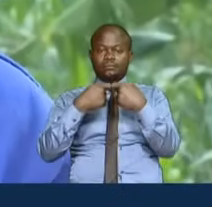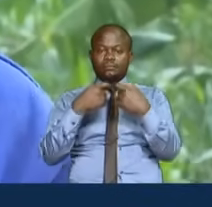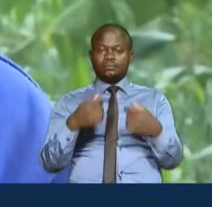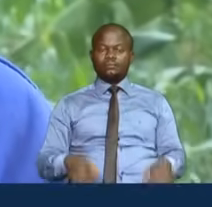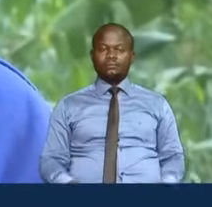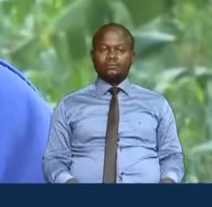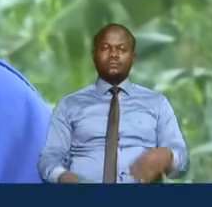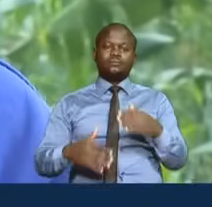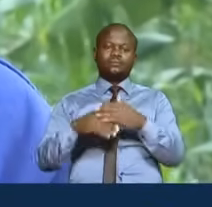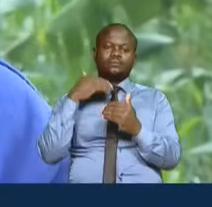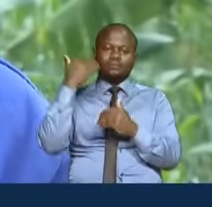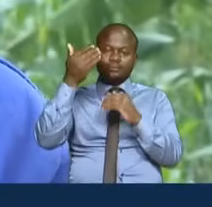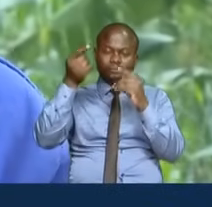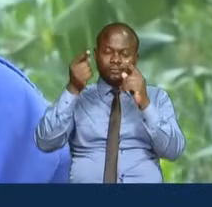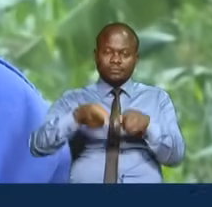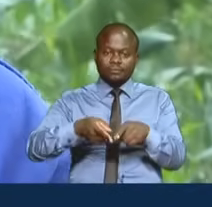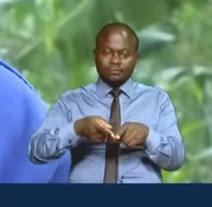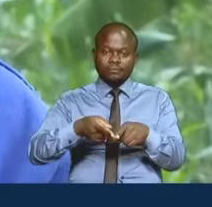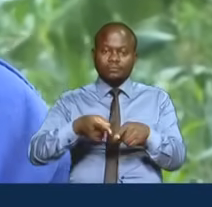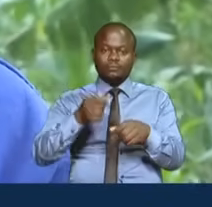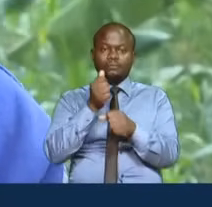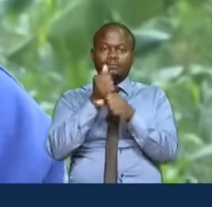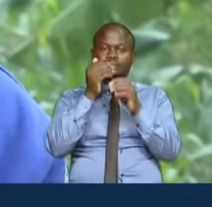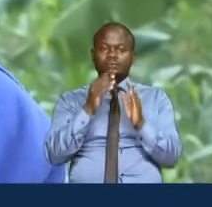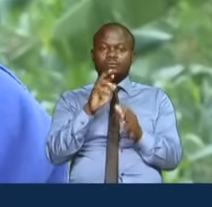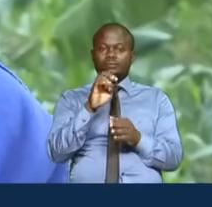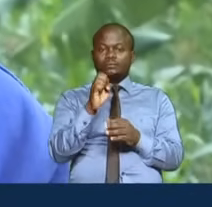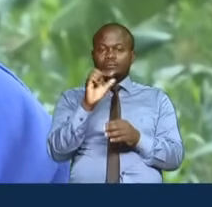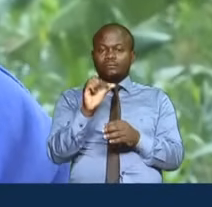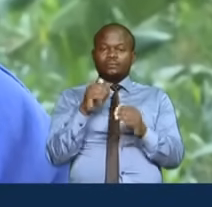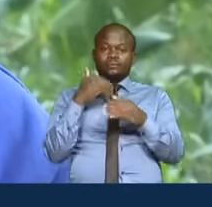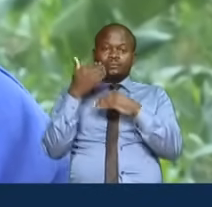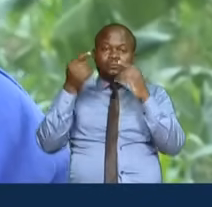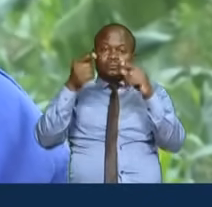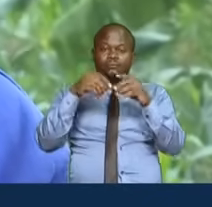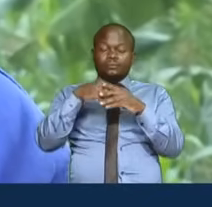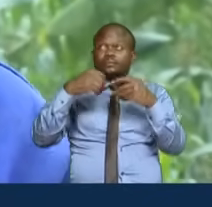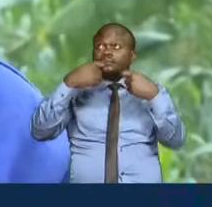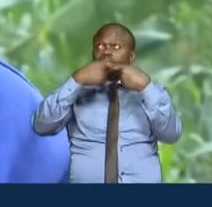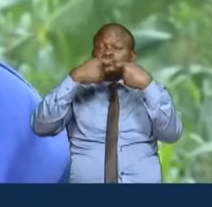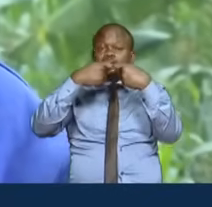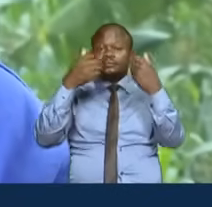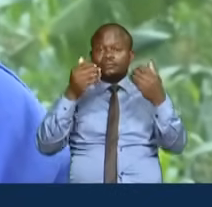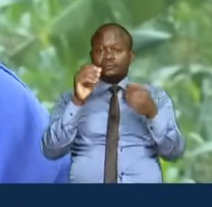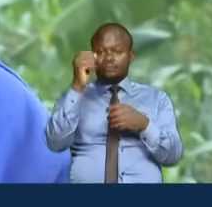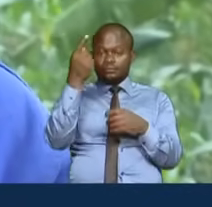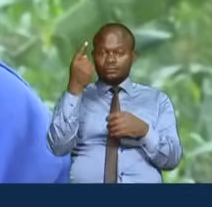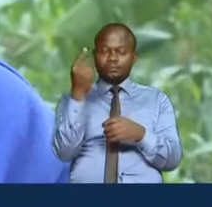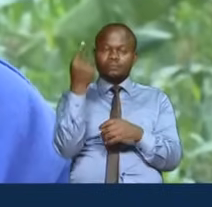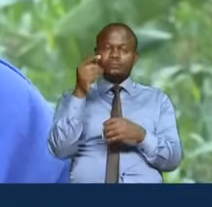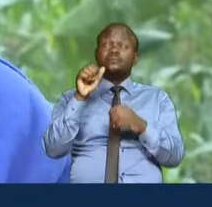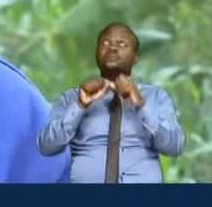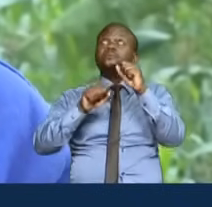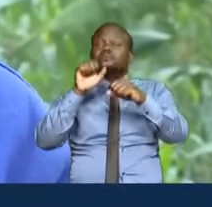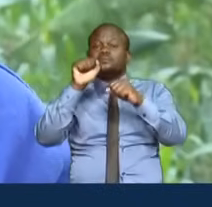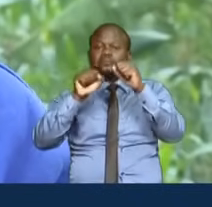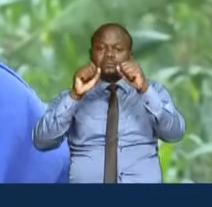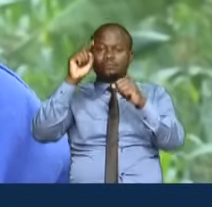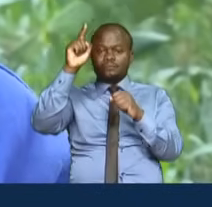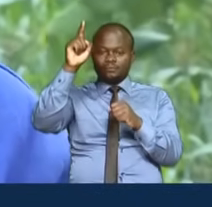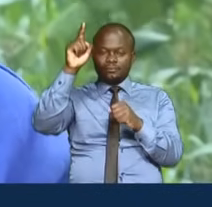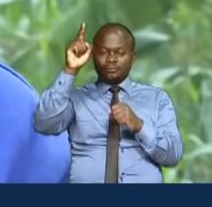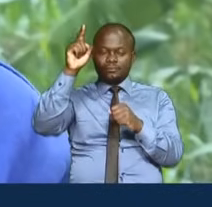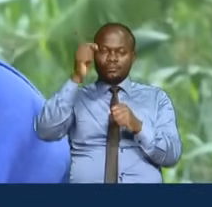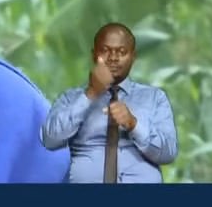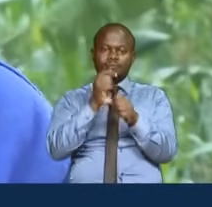Hanyuma haza abakozi ba rege baraza bajya ku ipoto ya mbere, umwe arurira agira